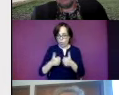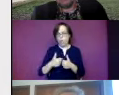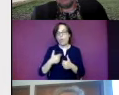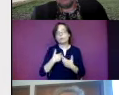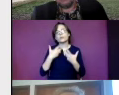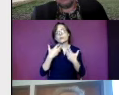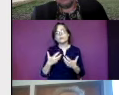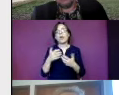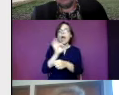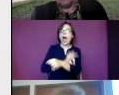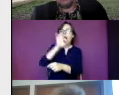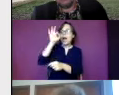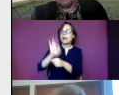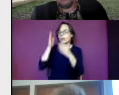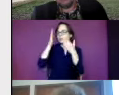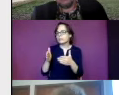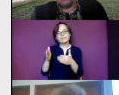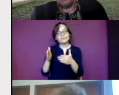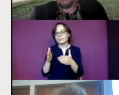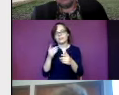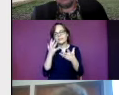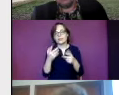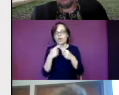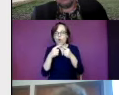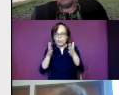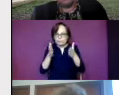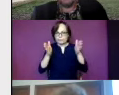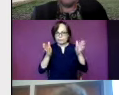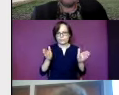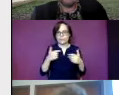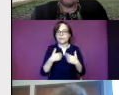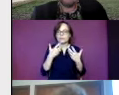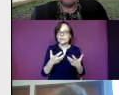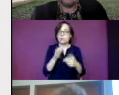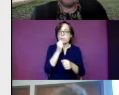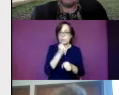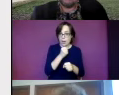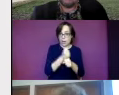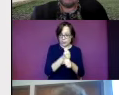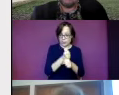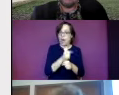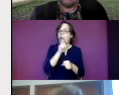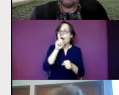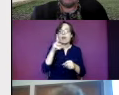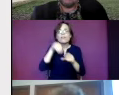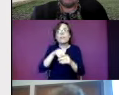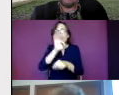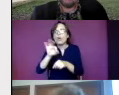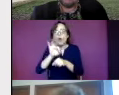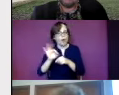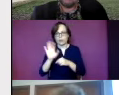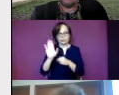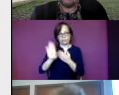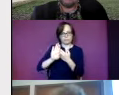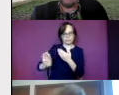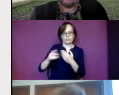projektów architektonicznych i zaproponować pracę, która nie byłaby projektem. Zależało nam na tym, żeby